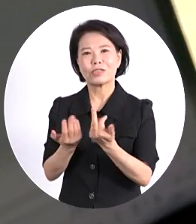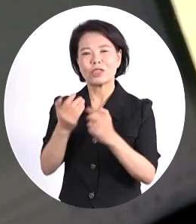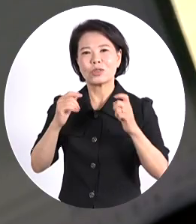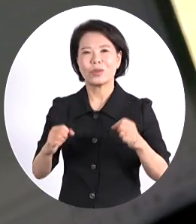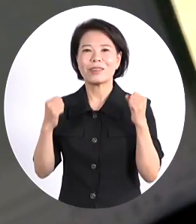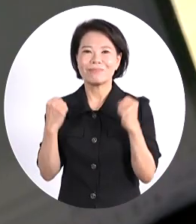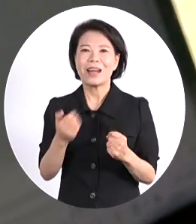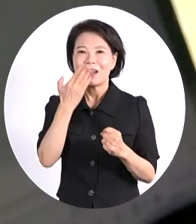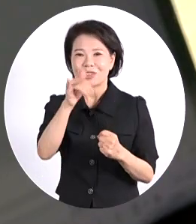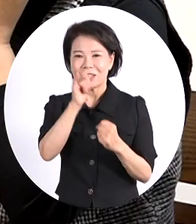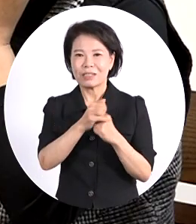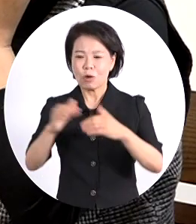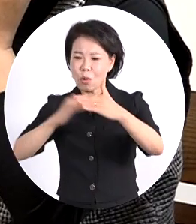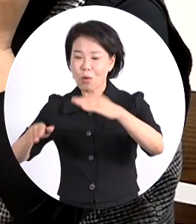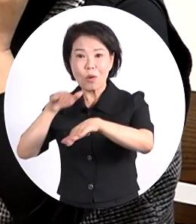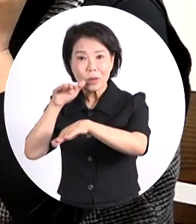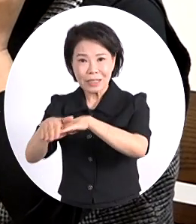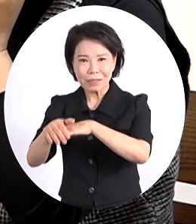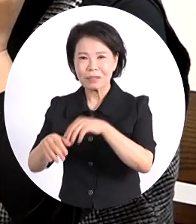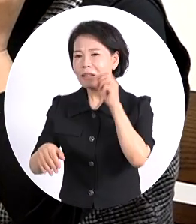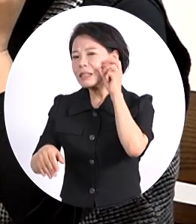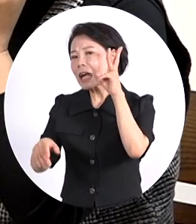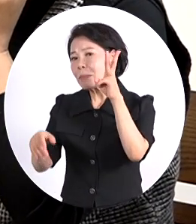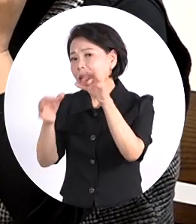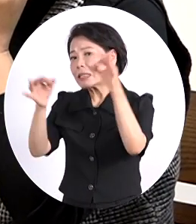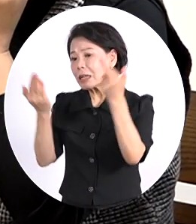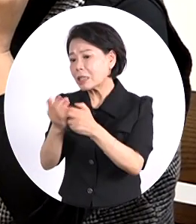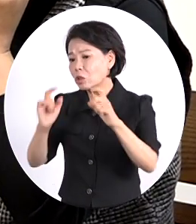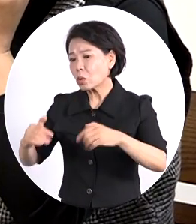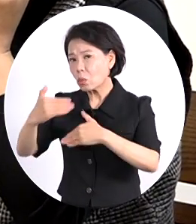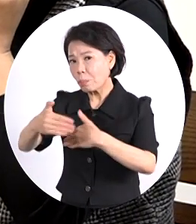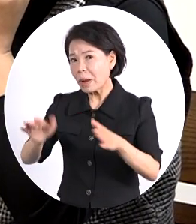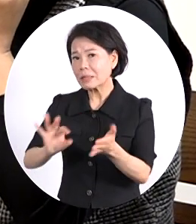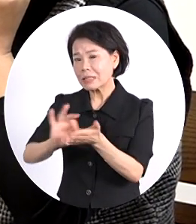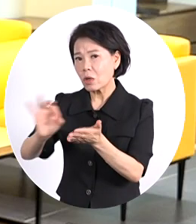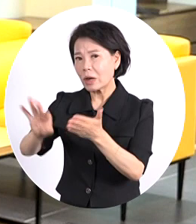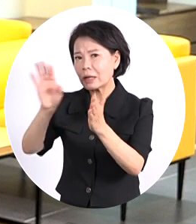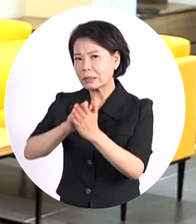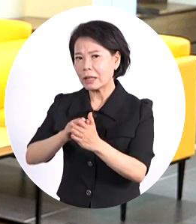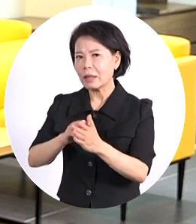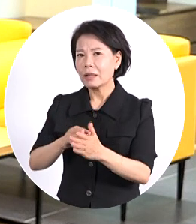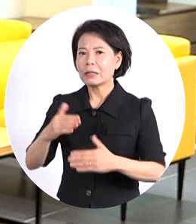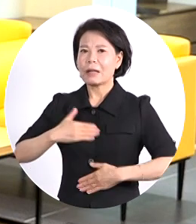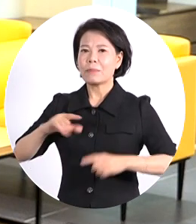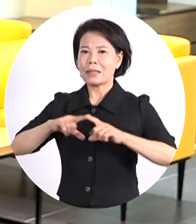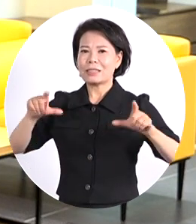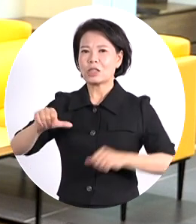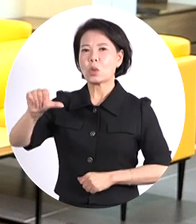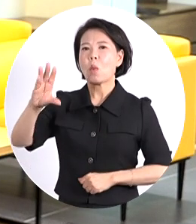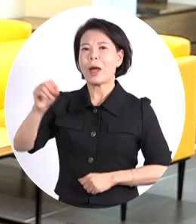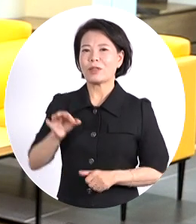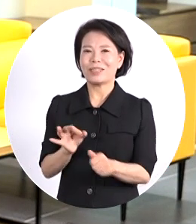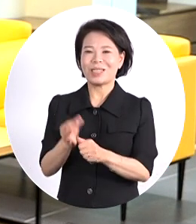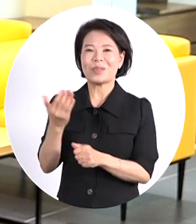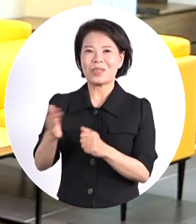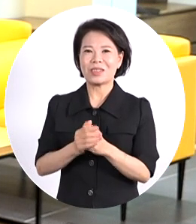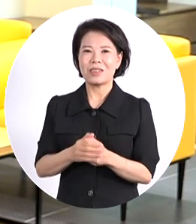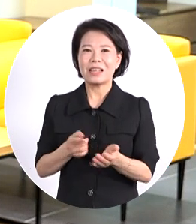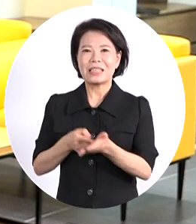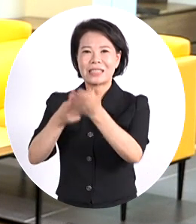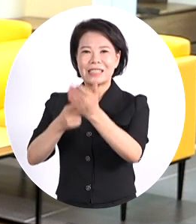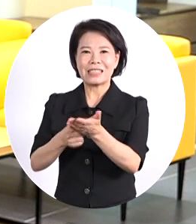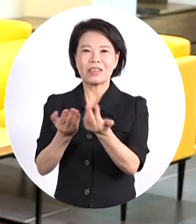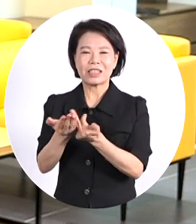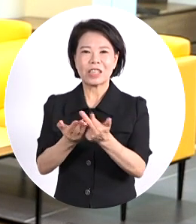있습니다. 공공형은 3일 이상 공간을 사용할 경우 탐나는 전 5만 원도 지원됩니다.